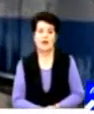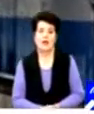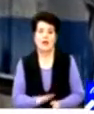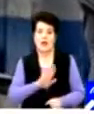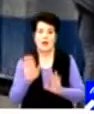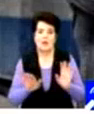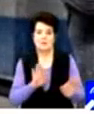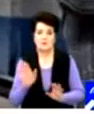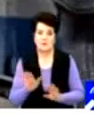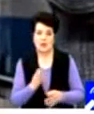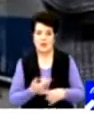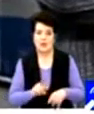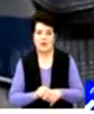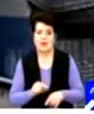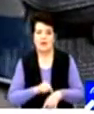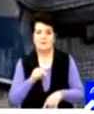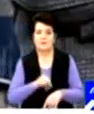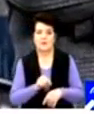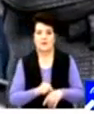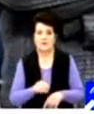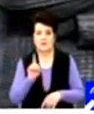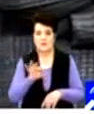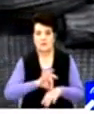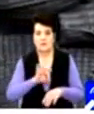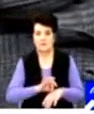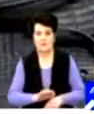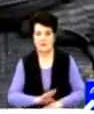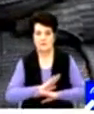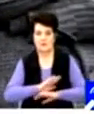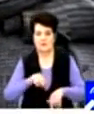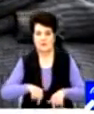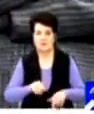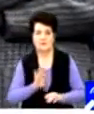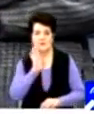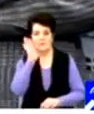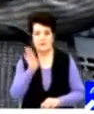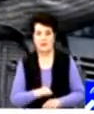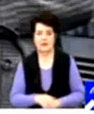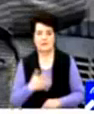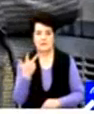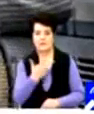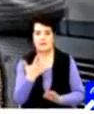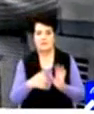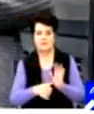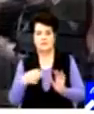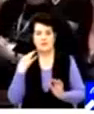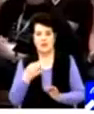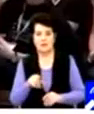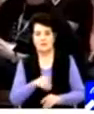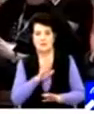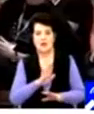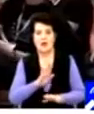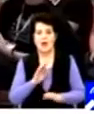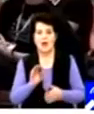Regizorul Viorel Mardare, care suferea de o formă rară de cancer, s-a stins din viață în această dimineață. Avea 37 de ani și a fost